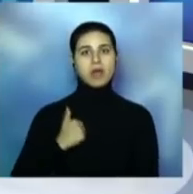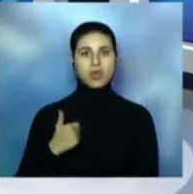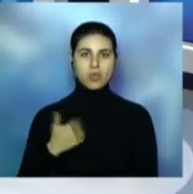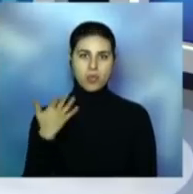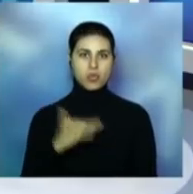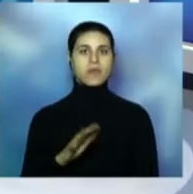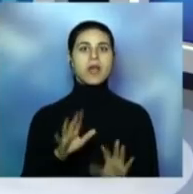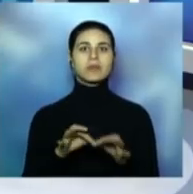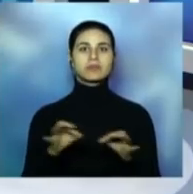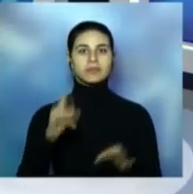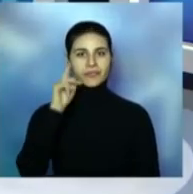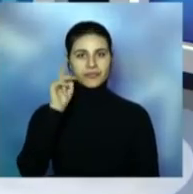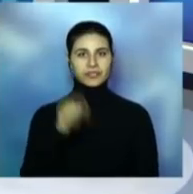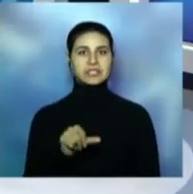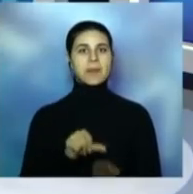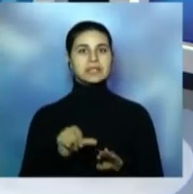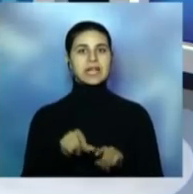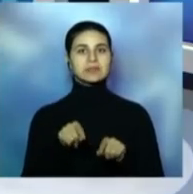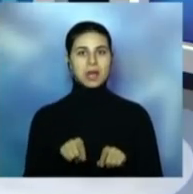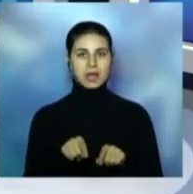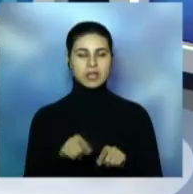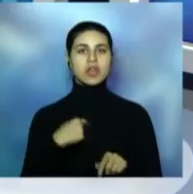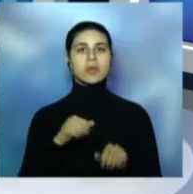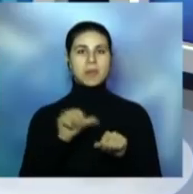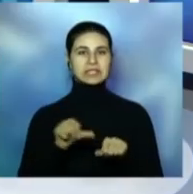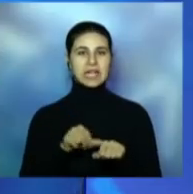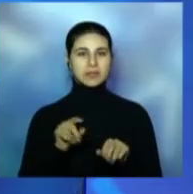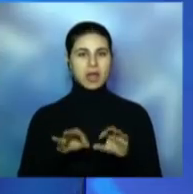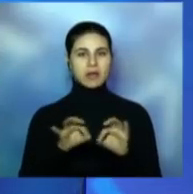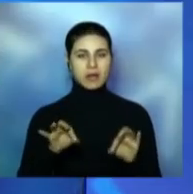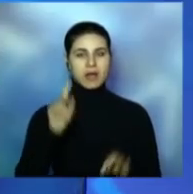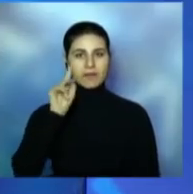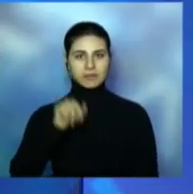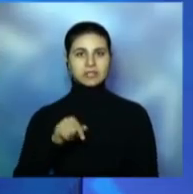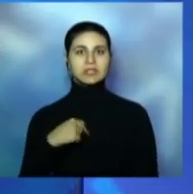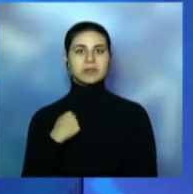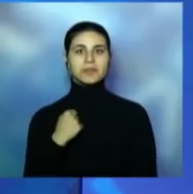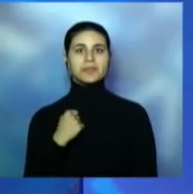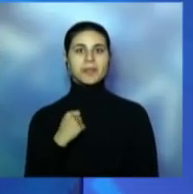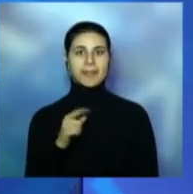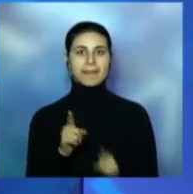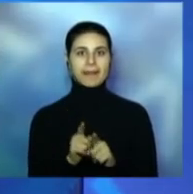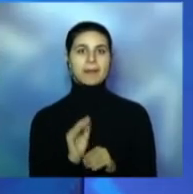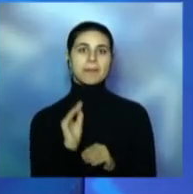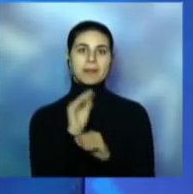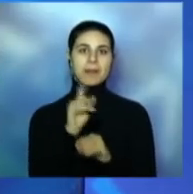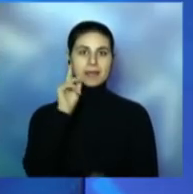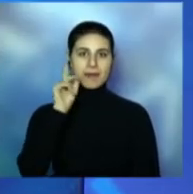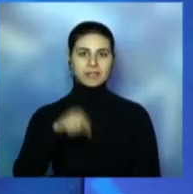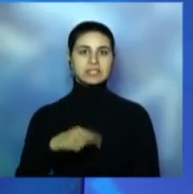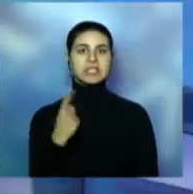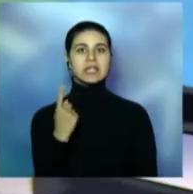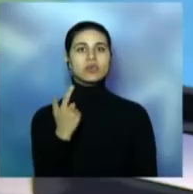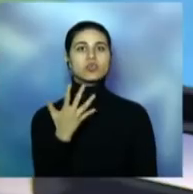ზონრის შეკრა ვიცი. მე უკვე რაღაც შემიძლია, ასე რომ ეს გამარჯვებები ფარგლებში მიმატება, ვიცი და